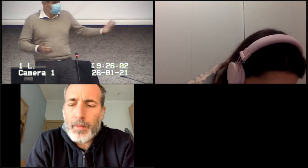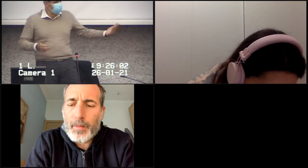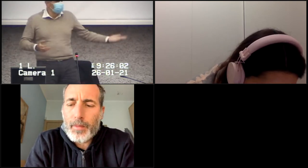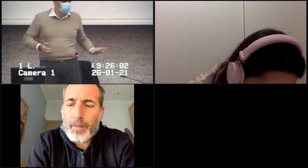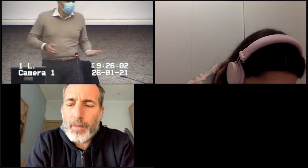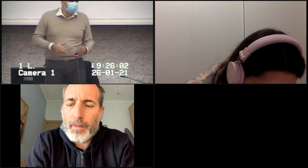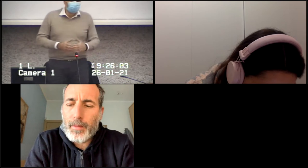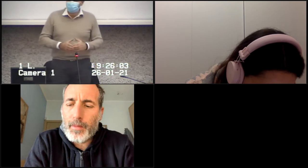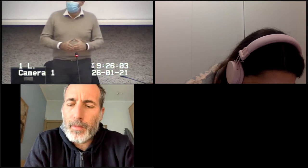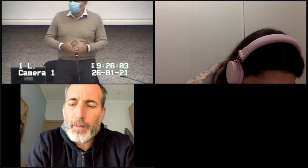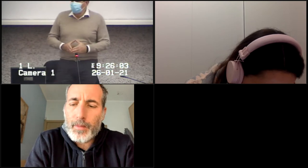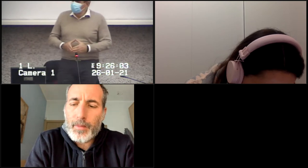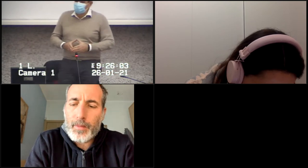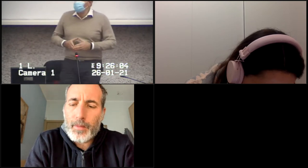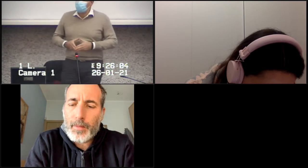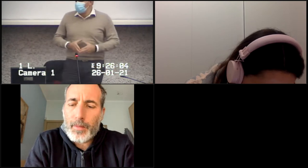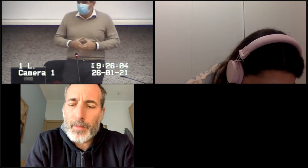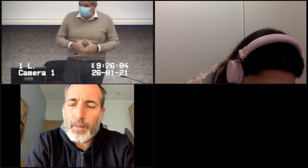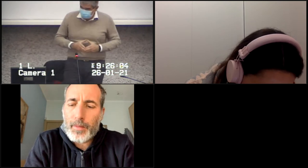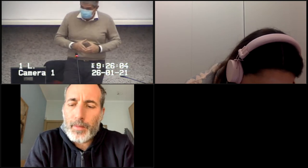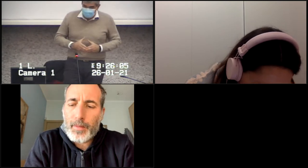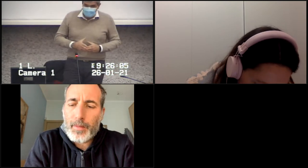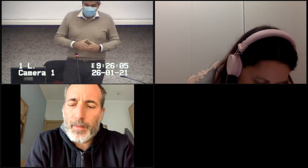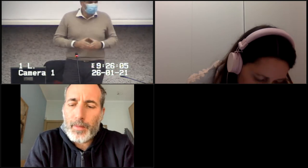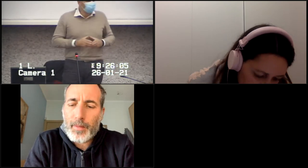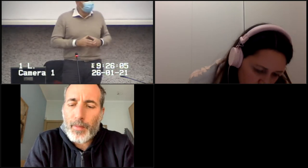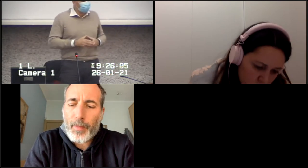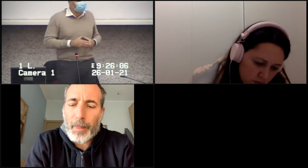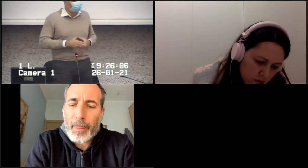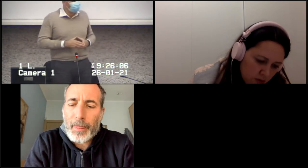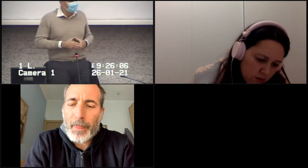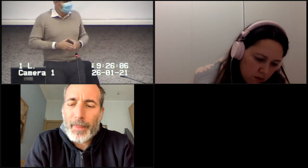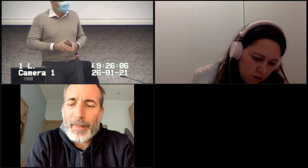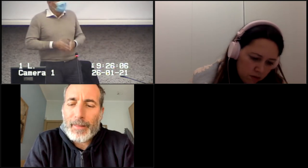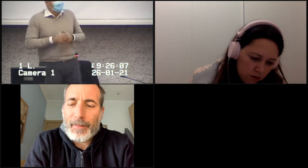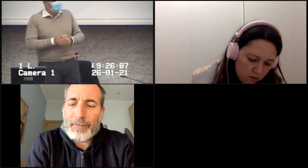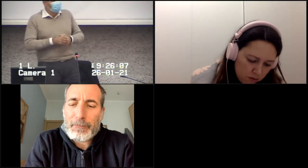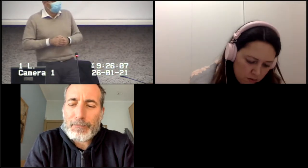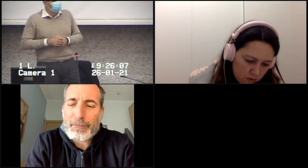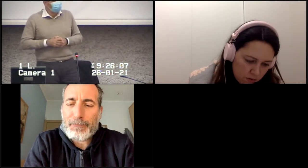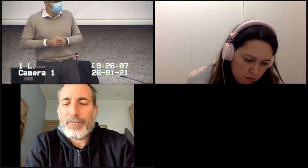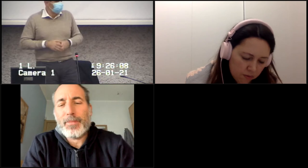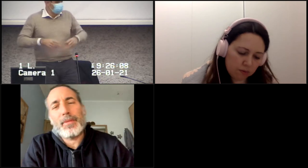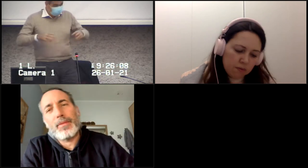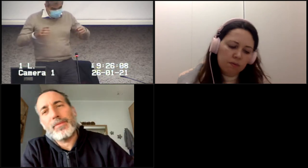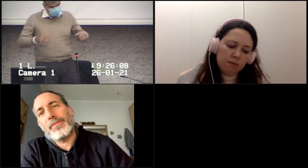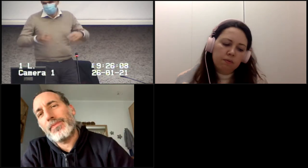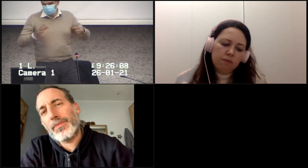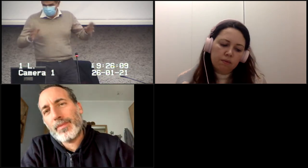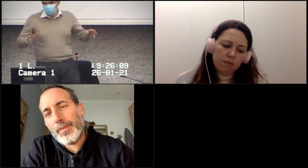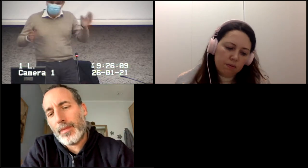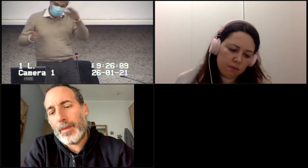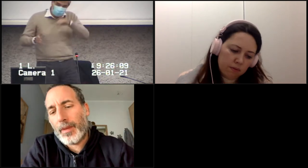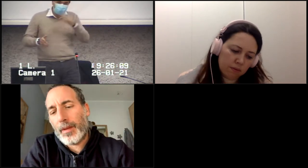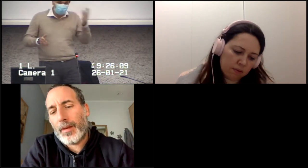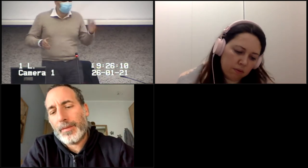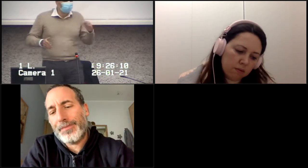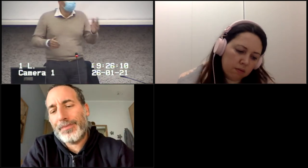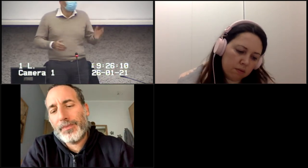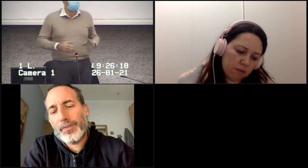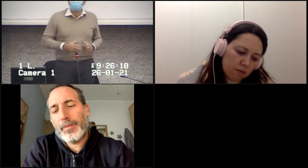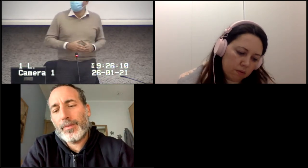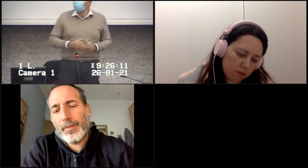andare a discutere questa delibera è: che cosa ci fa un ente quando incassa gli oneri di costruzione, il contributo di costruzione, perché